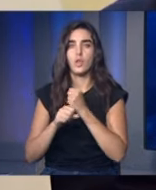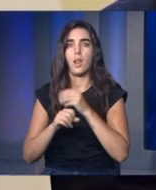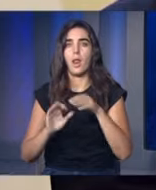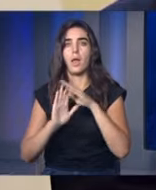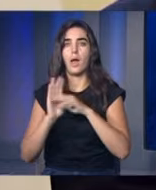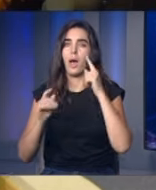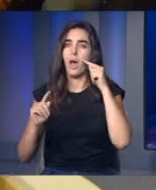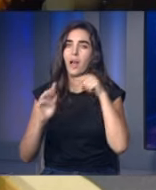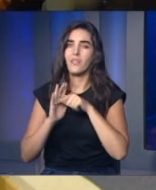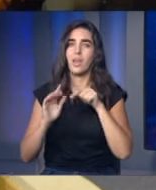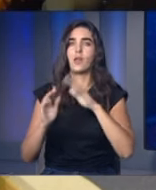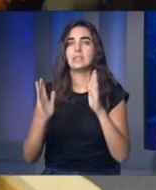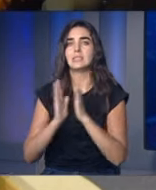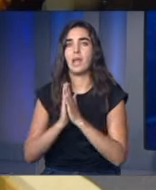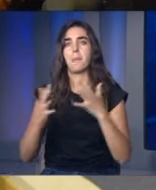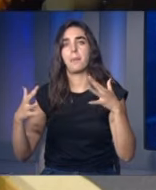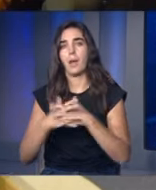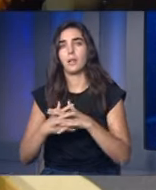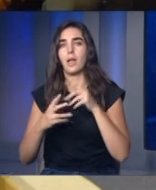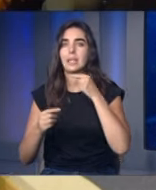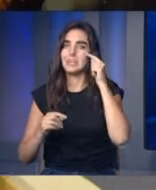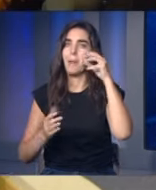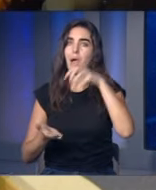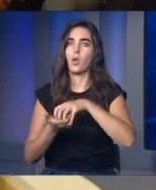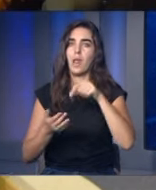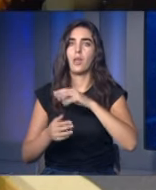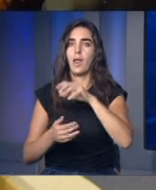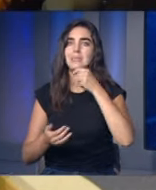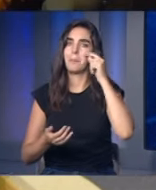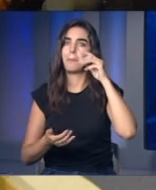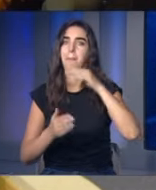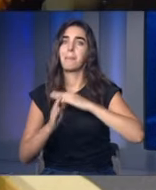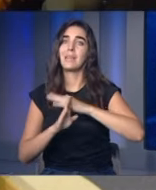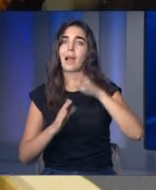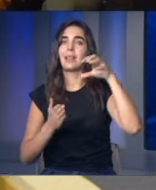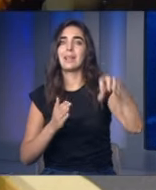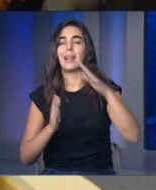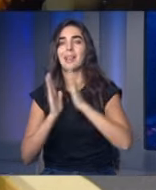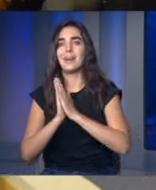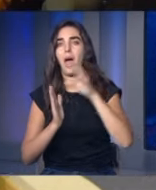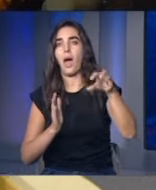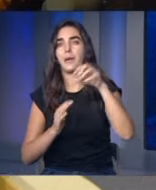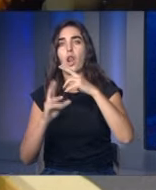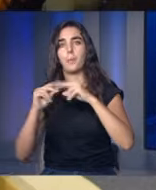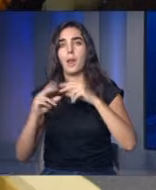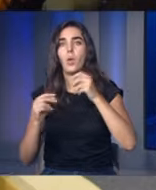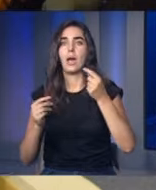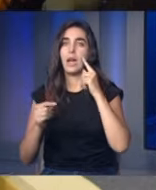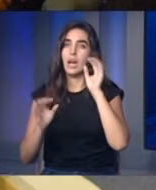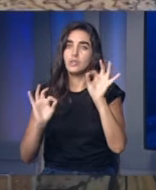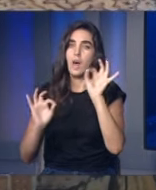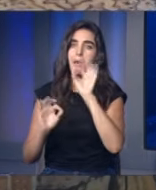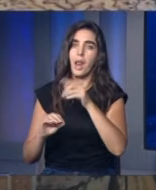أهمية الأيقونات وأهمية هالة التأمل وعمق الصلاة أمام ومع الأيقونات التي يجب أن تملأ الأديار